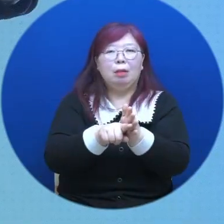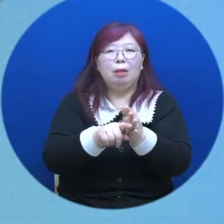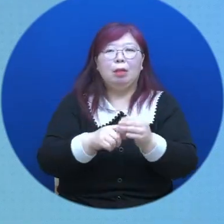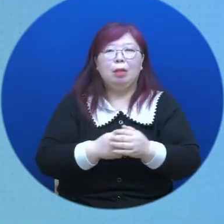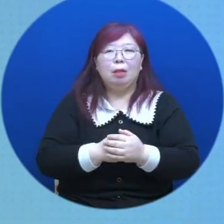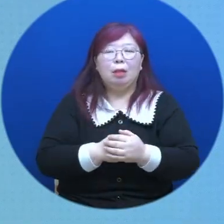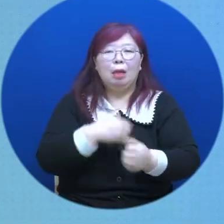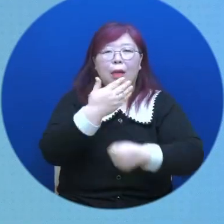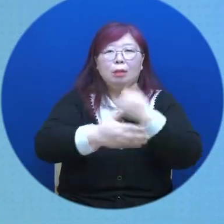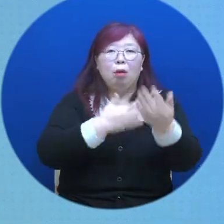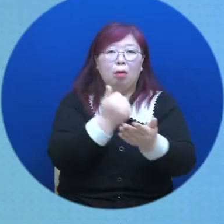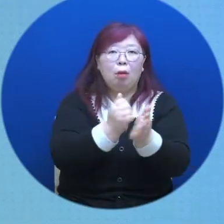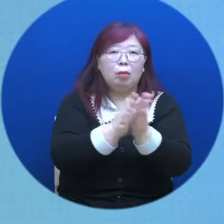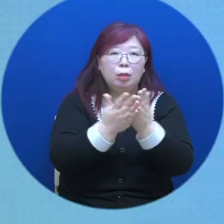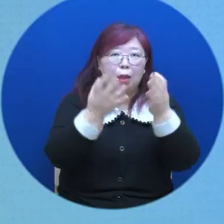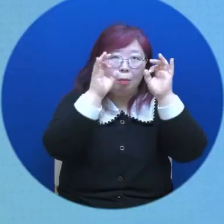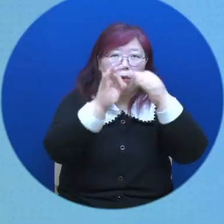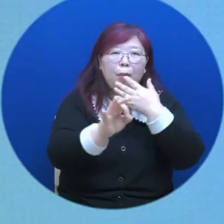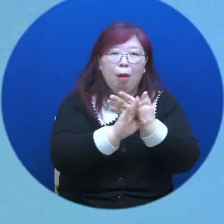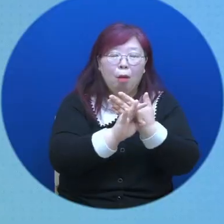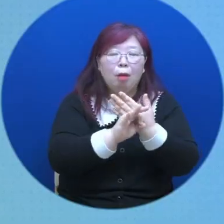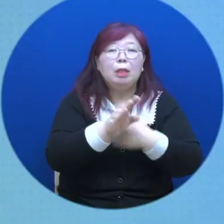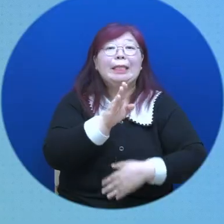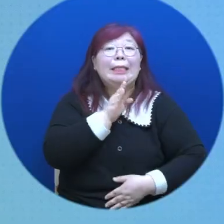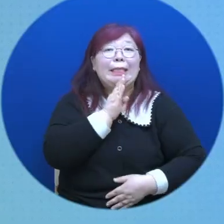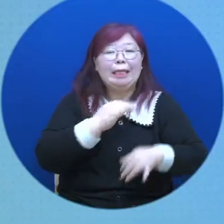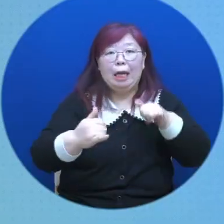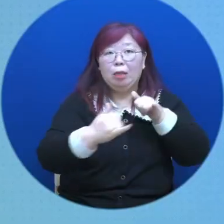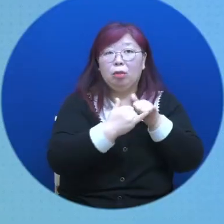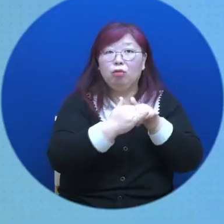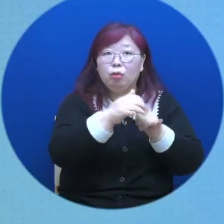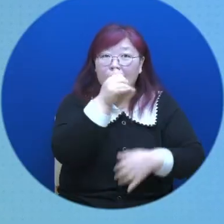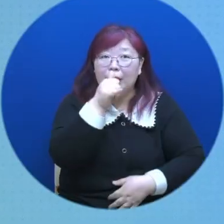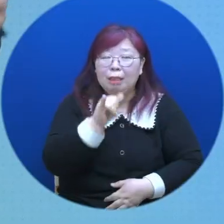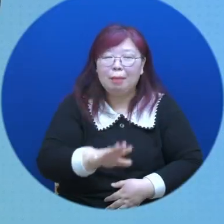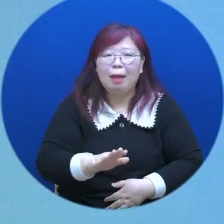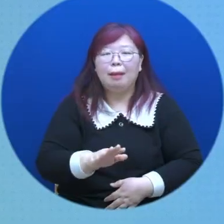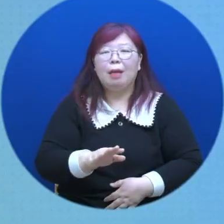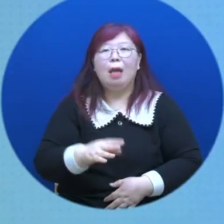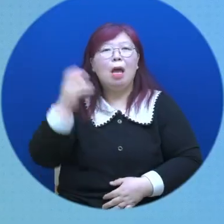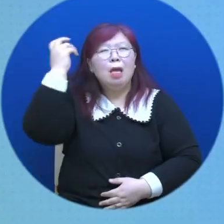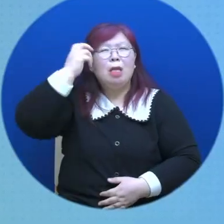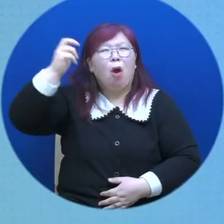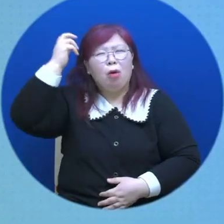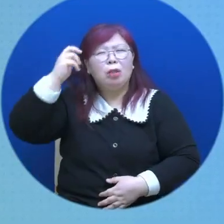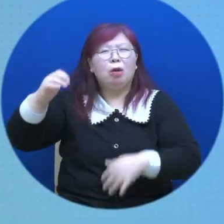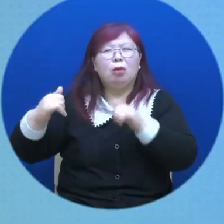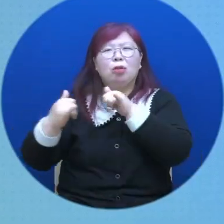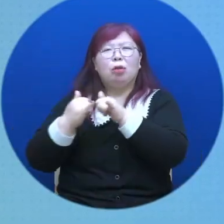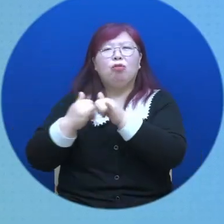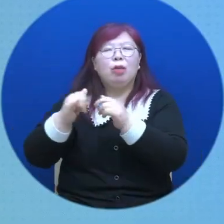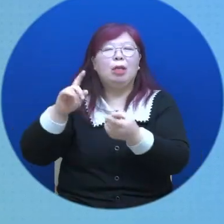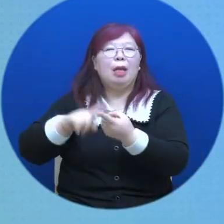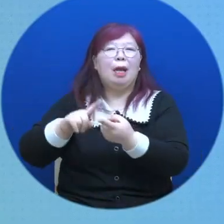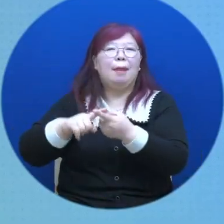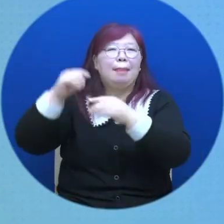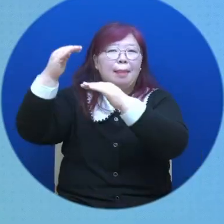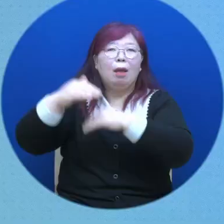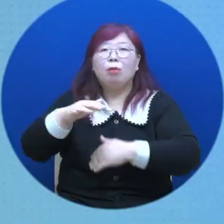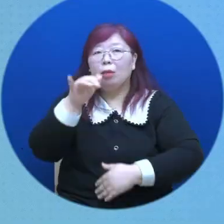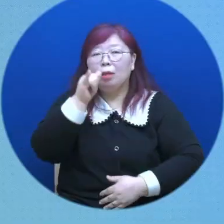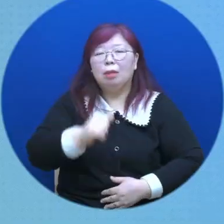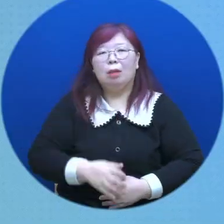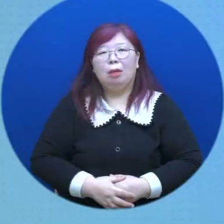여러분, 성경을 보면 물리적 전투도 있지만은 신약에 갔을 때 영적 전투에 대한 걸 우리에게 얼마나